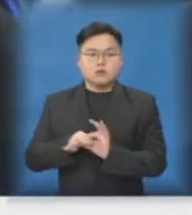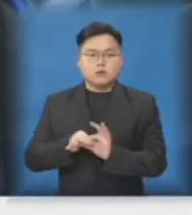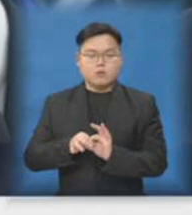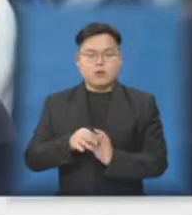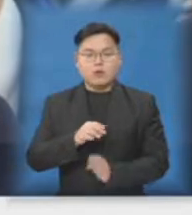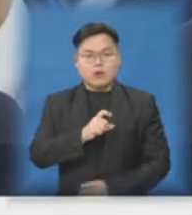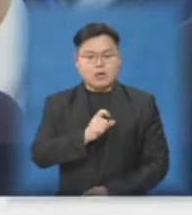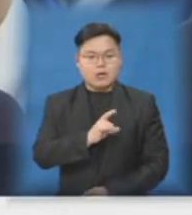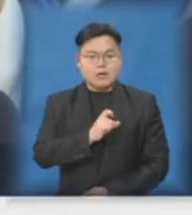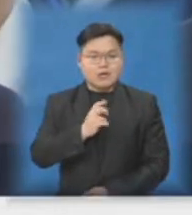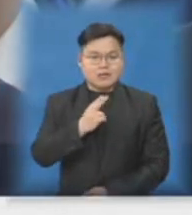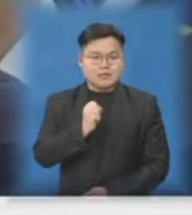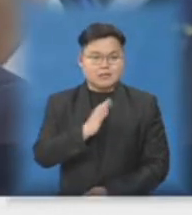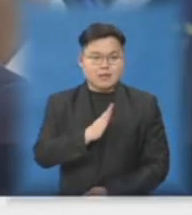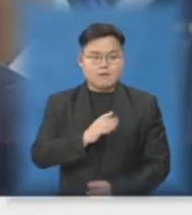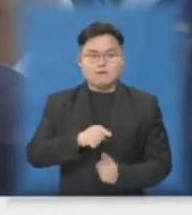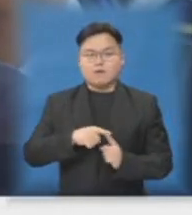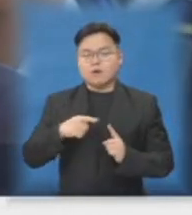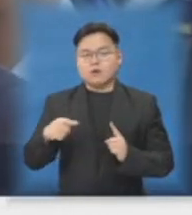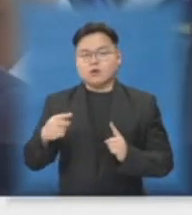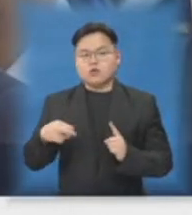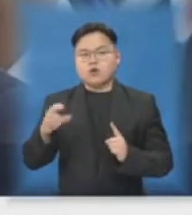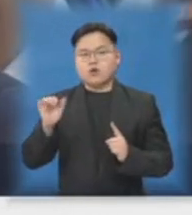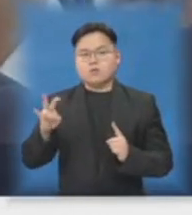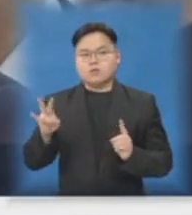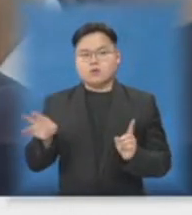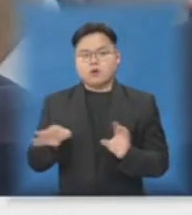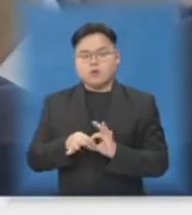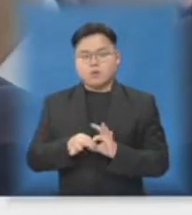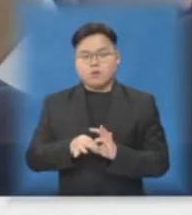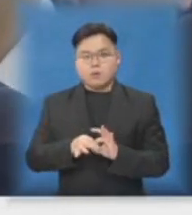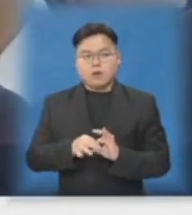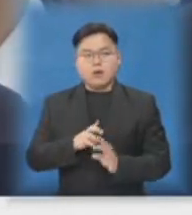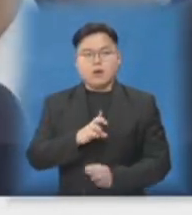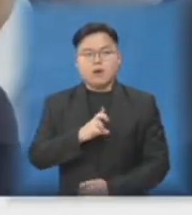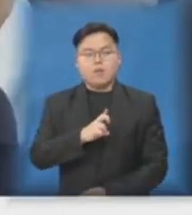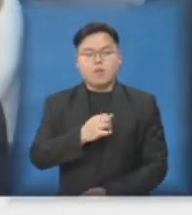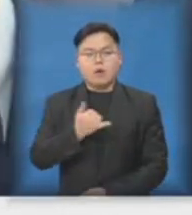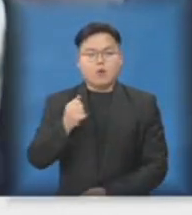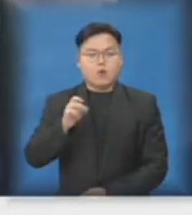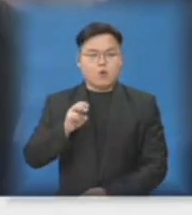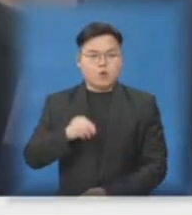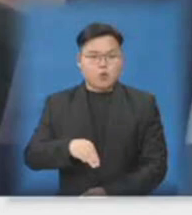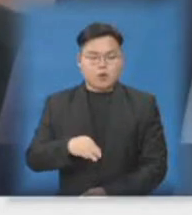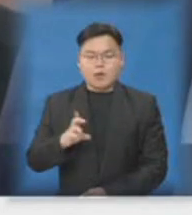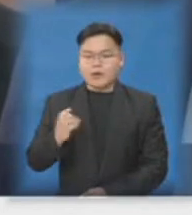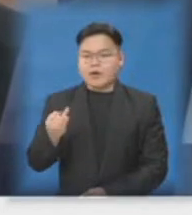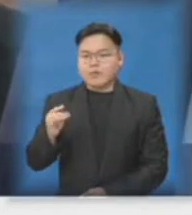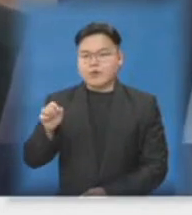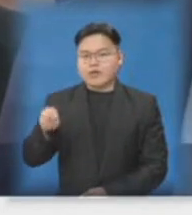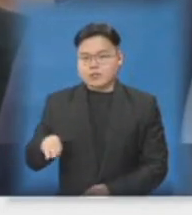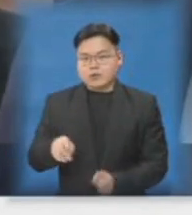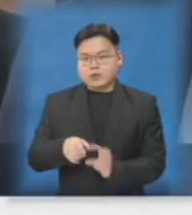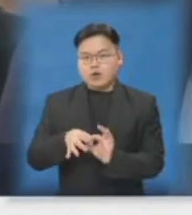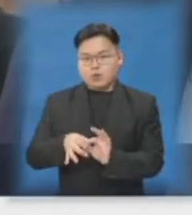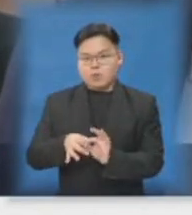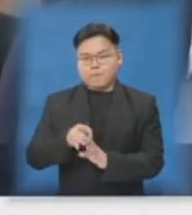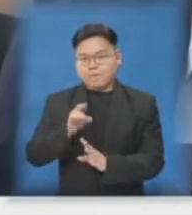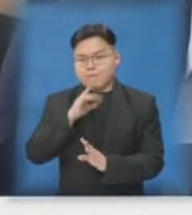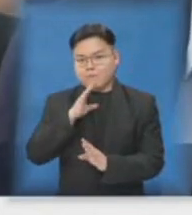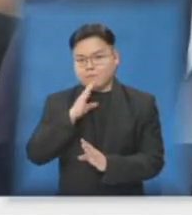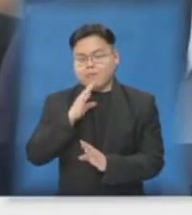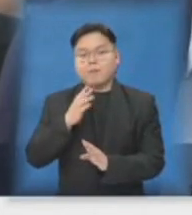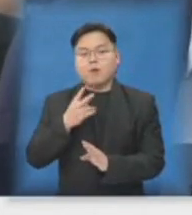доошогоо Чойлсон руу олдох зам. За Чойлсонгоос баруунтаас бичигдсэн энэ нэг зам баг. За ер нь бидний нөгөө